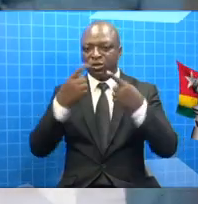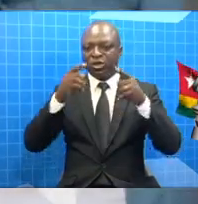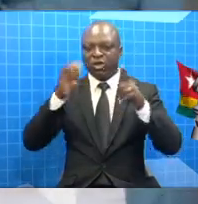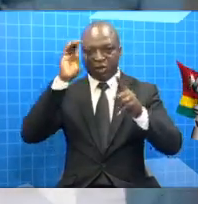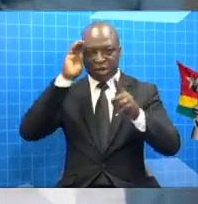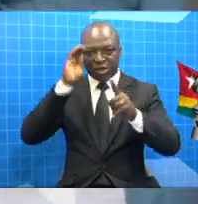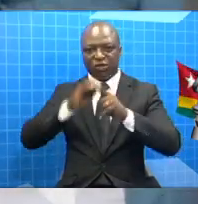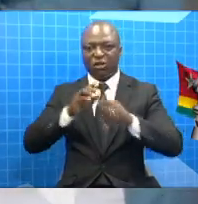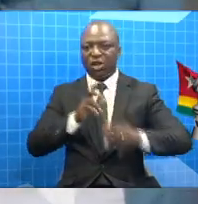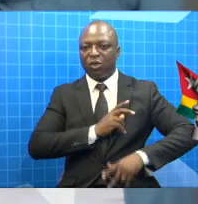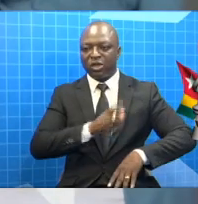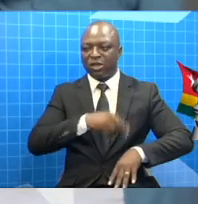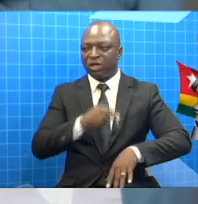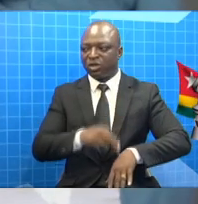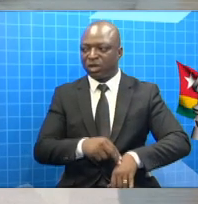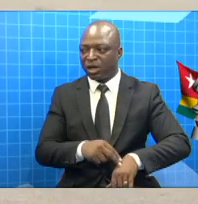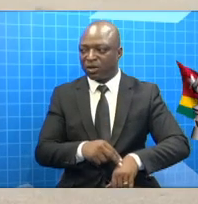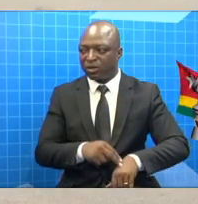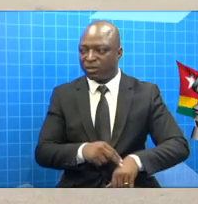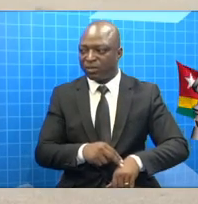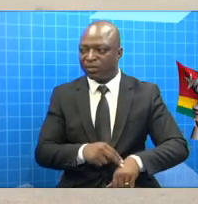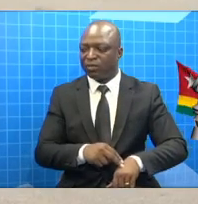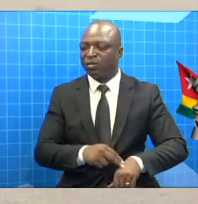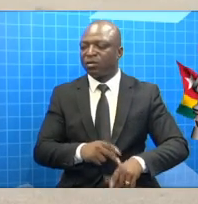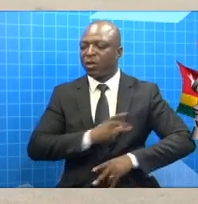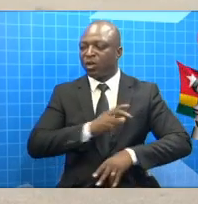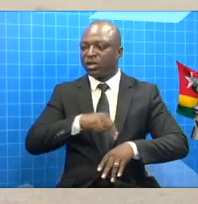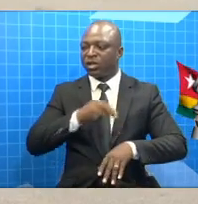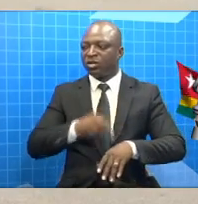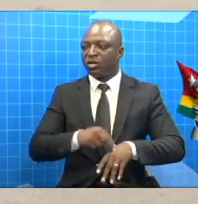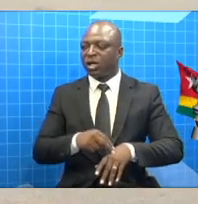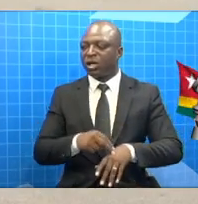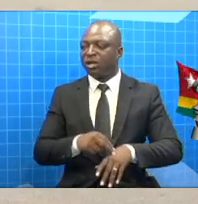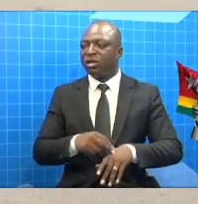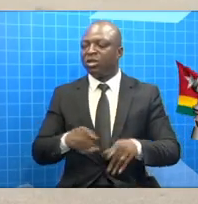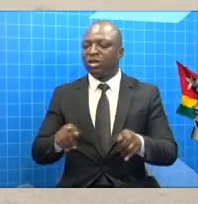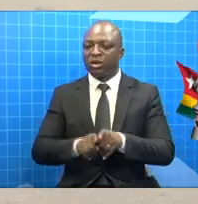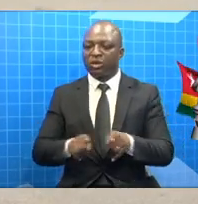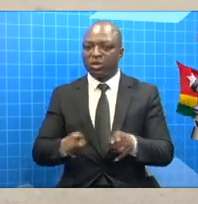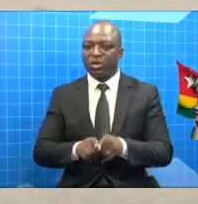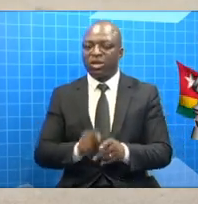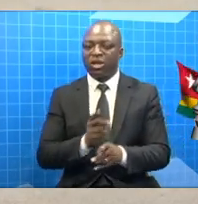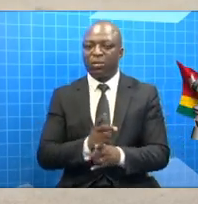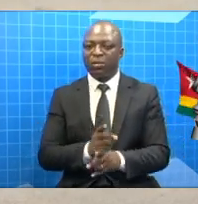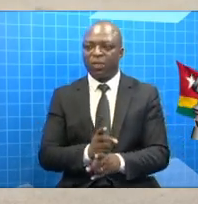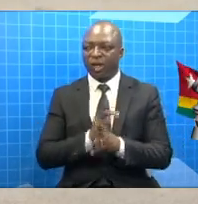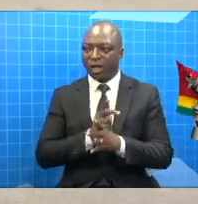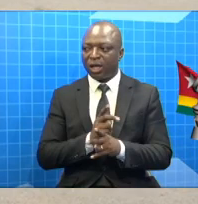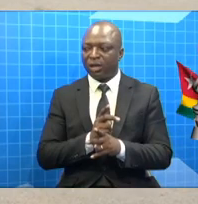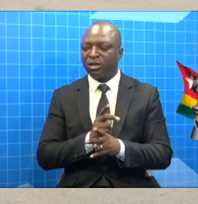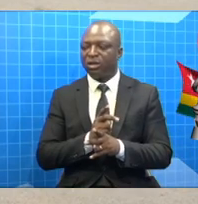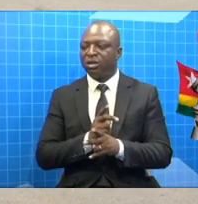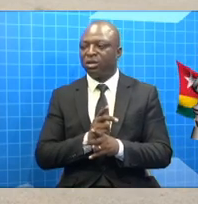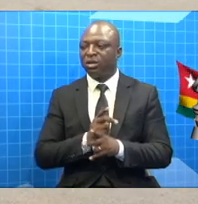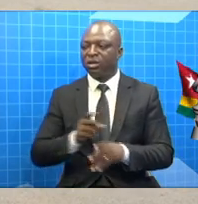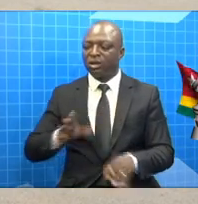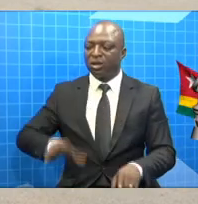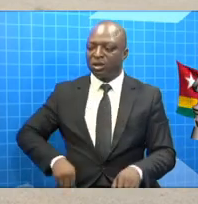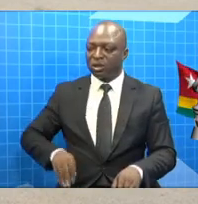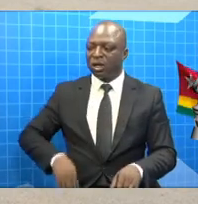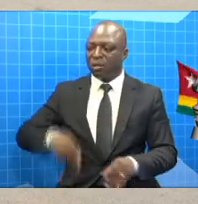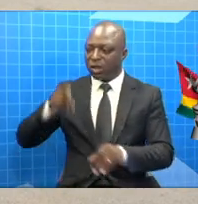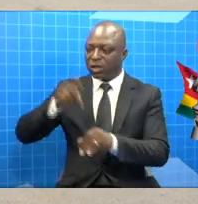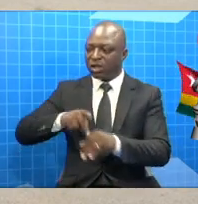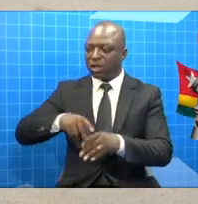objectifs de la police nationale. La police nationale, c'est aussi la brigade canine. Elle participe à